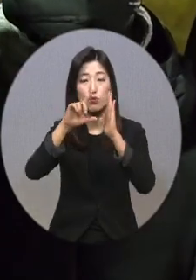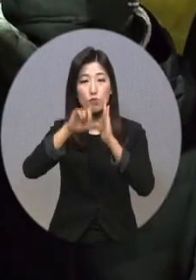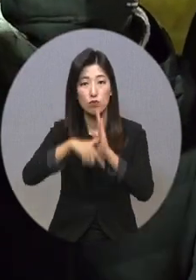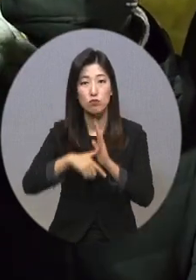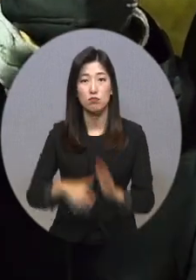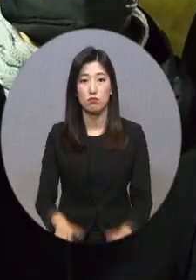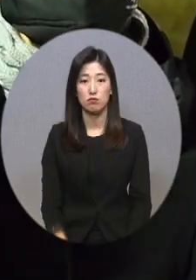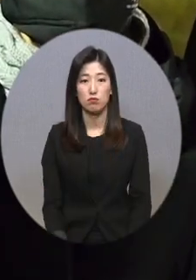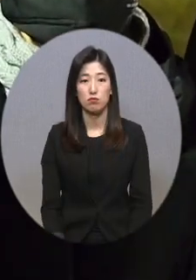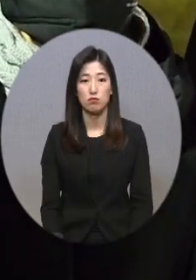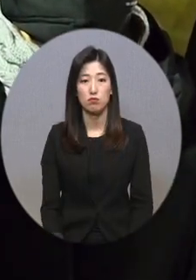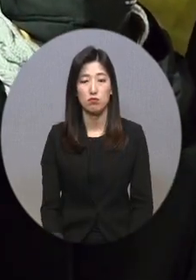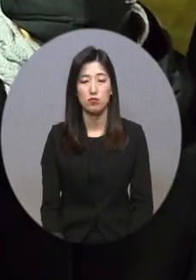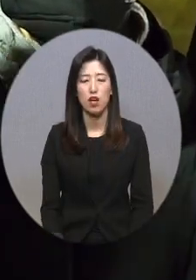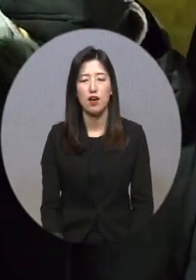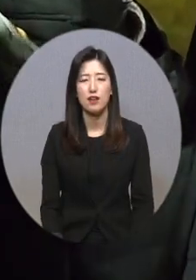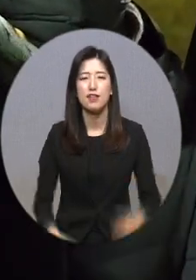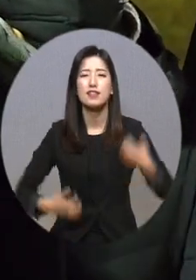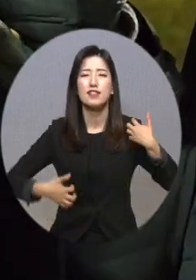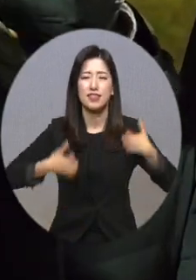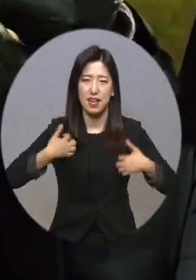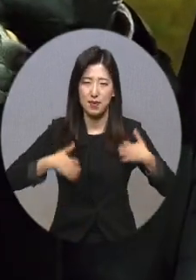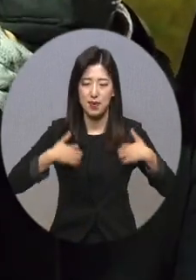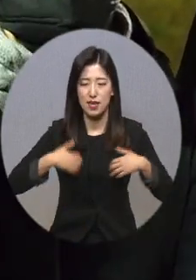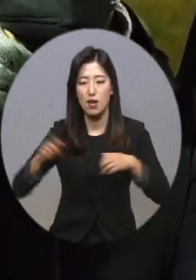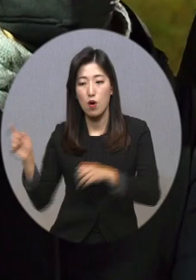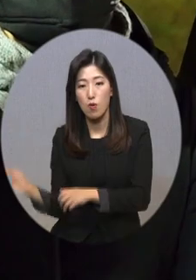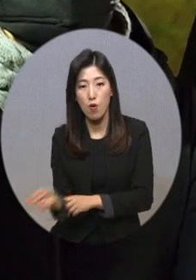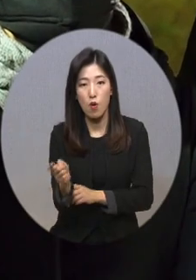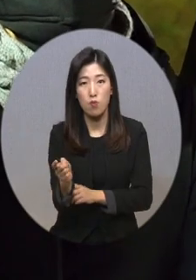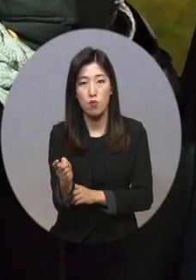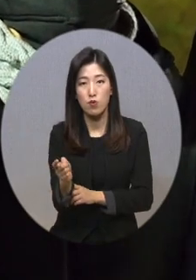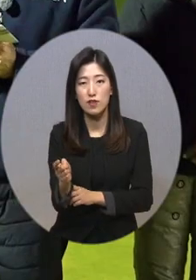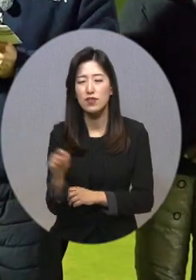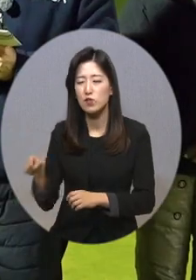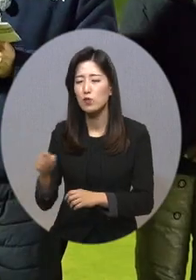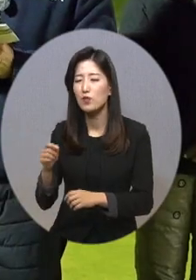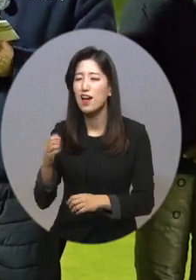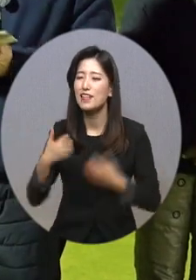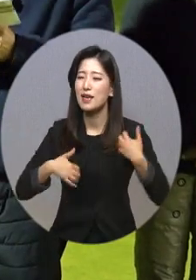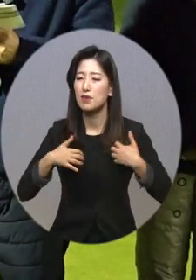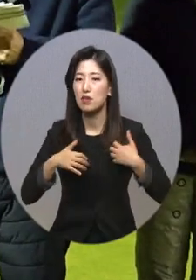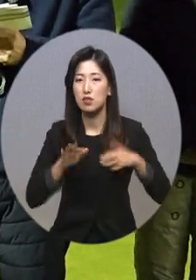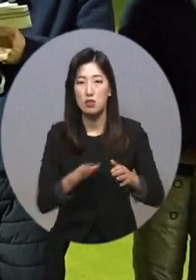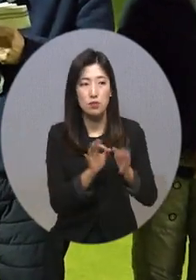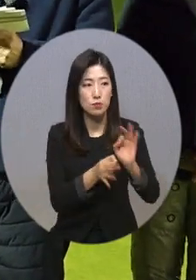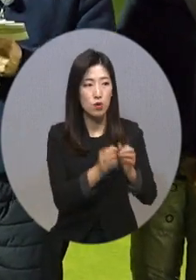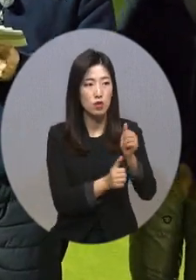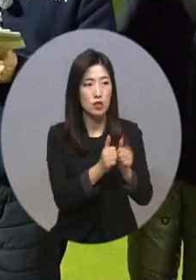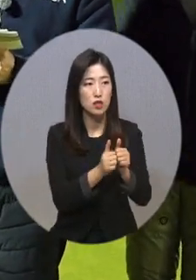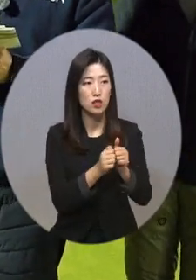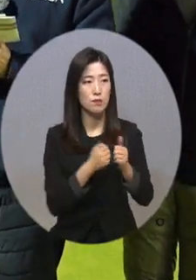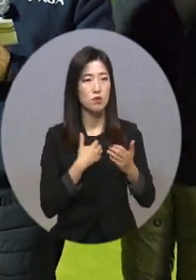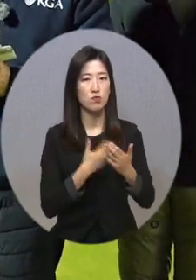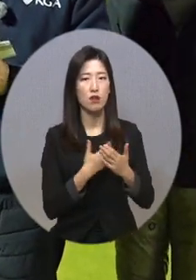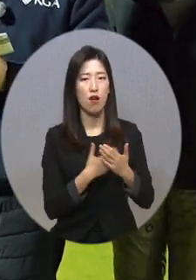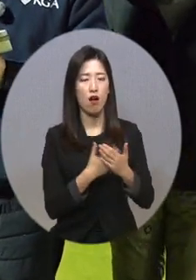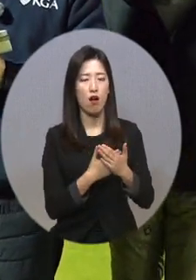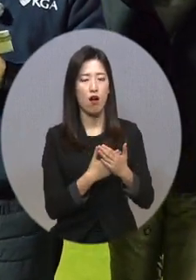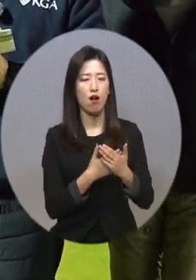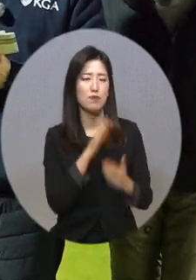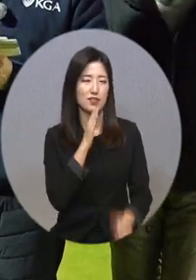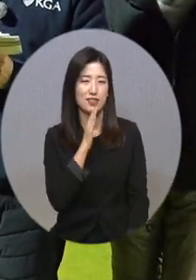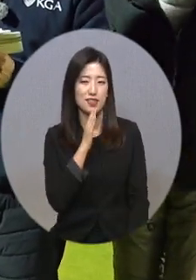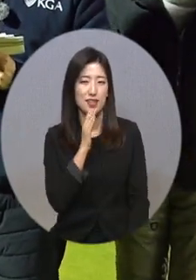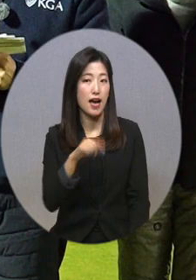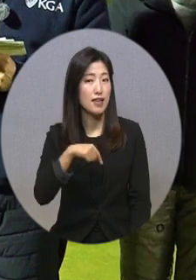왼쪽 골프 물어보 다른 통해 진짜 기 했음이 좋아요 뵈니까 아 다음번에